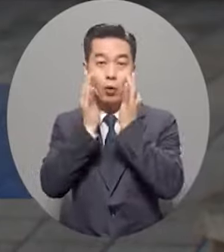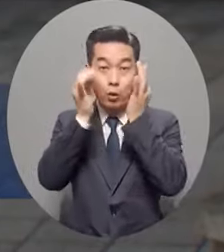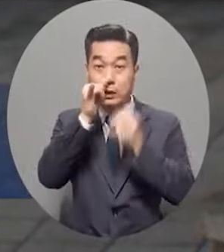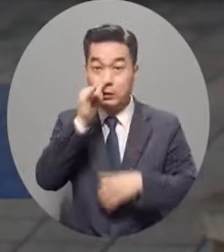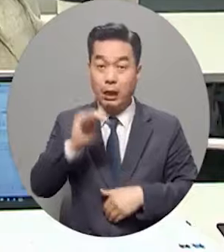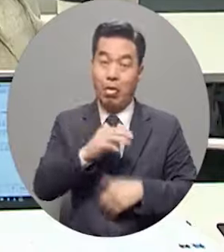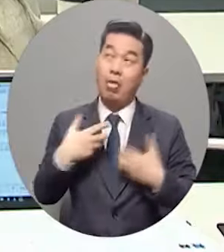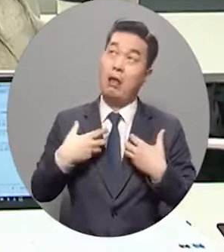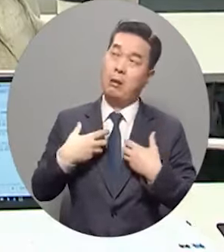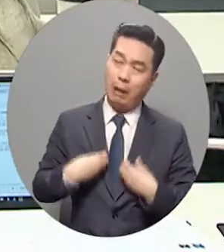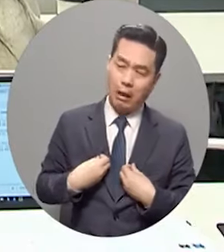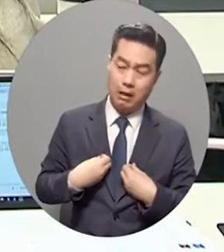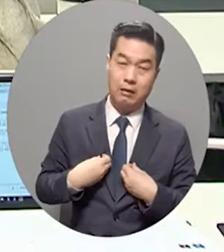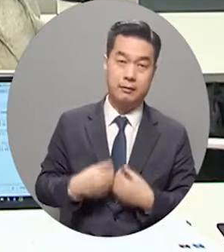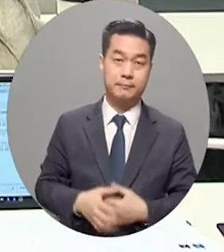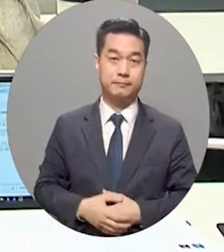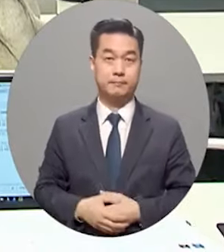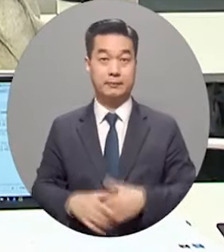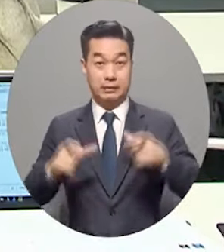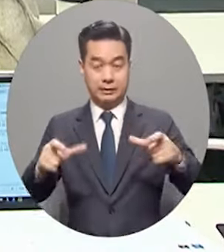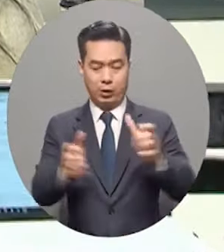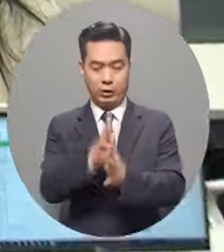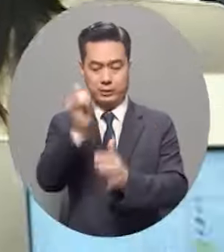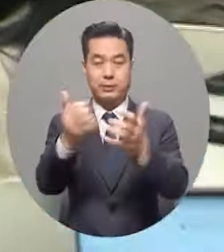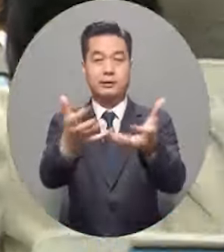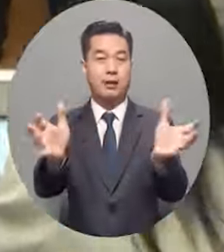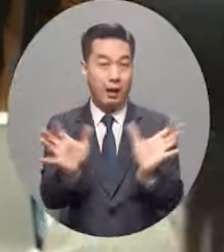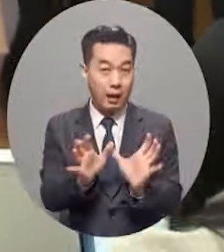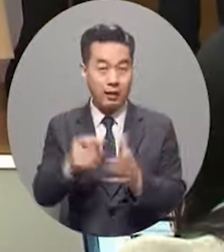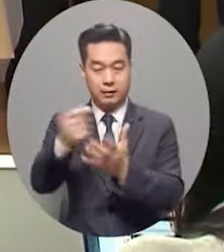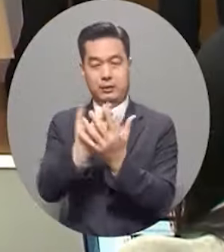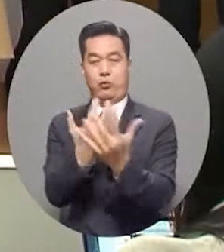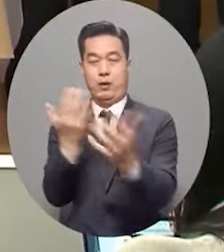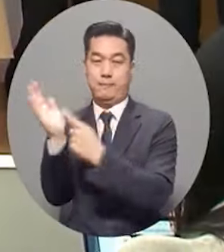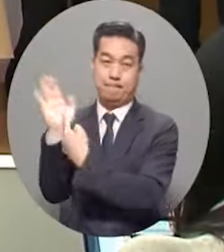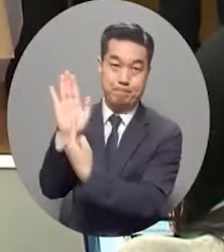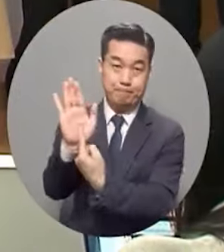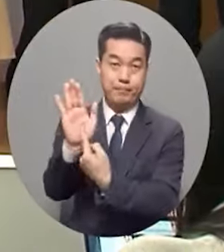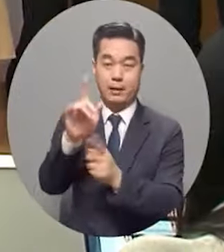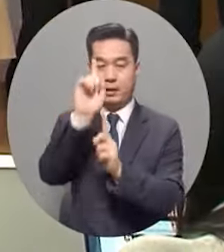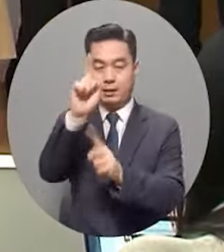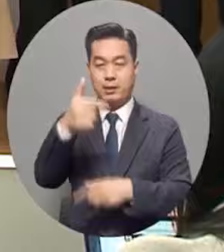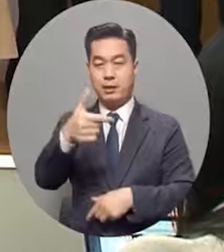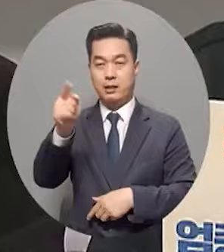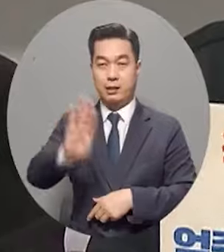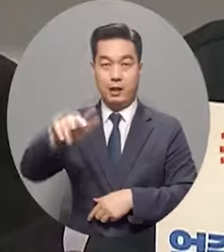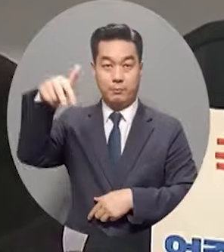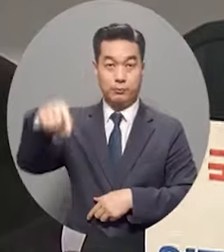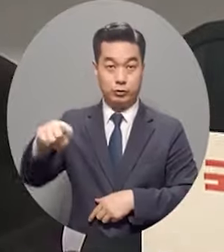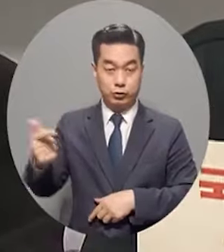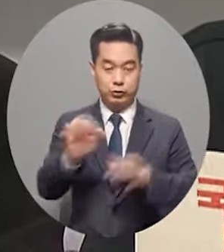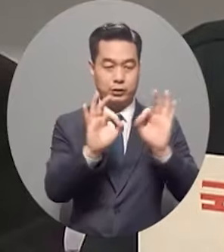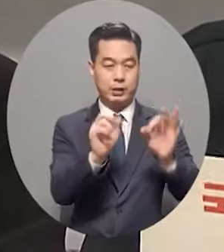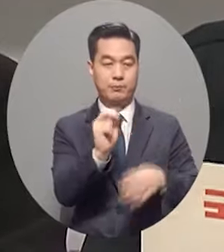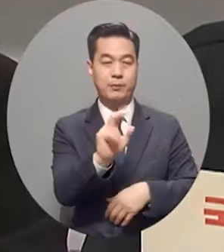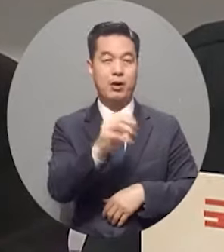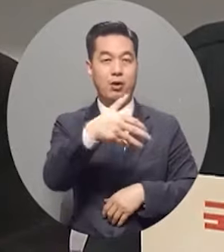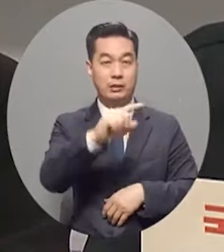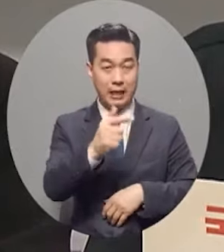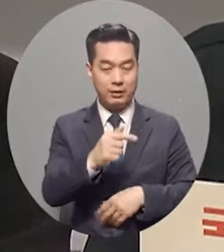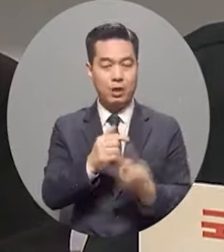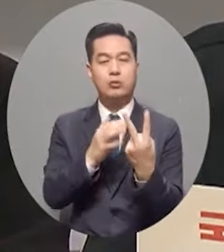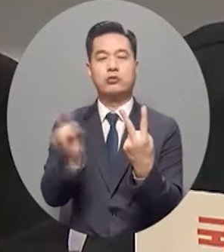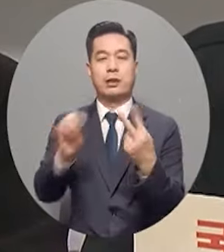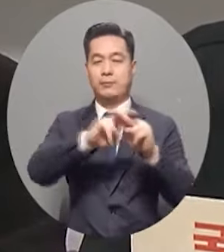사기도 떨어지고. 지역 시민단체들도 기자회견을 열고 이갑준 사 구청장, 김영찬 강서구청장의